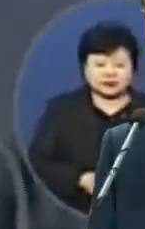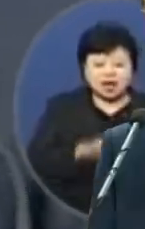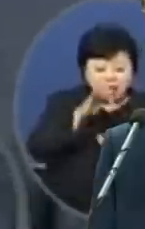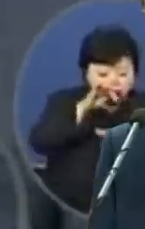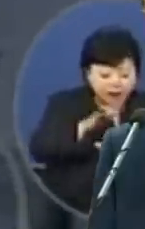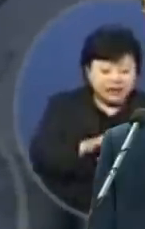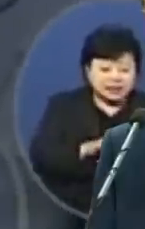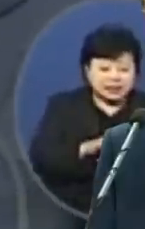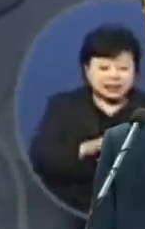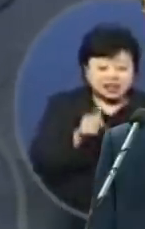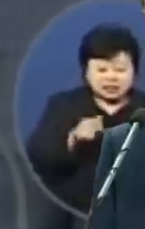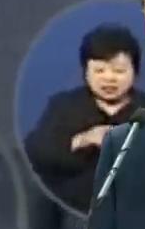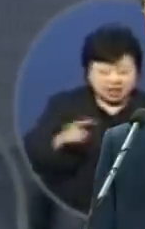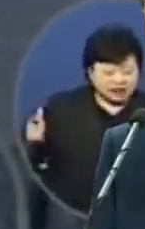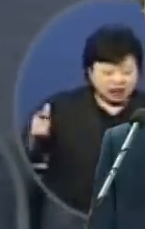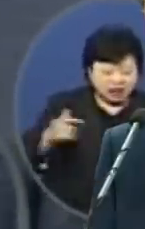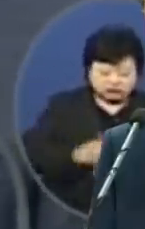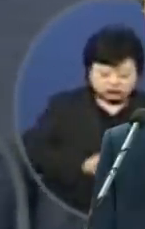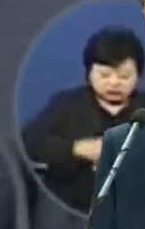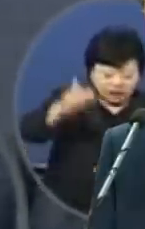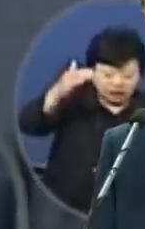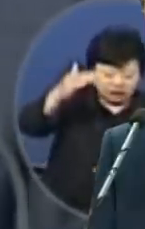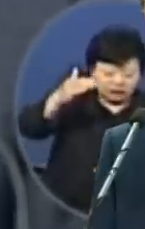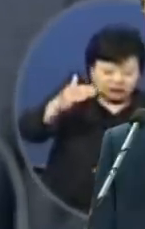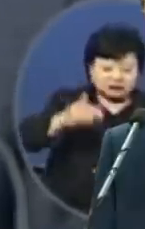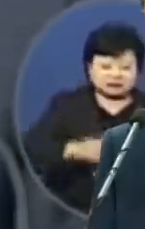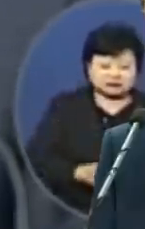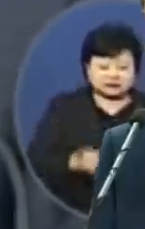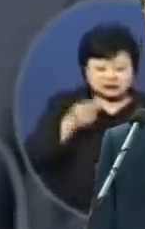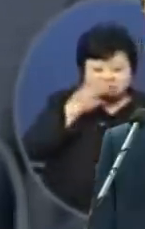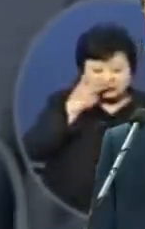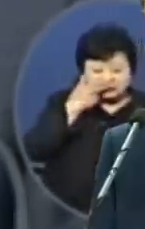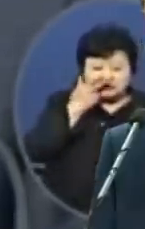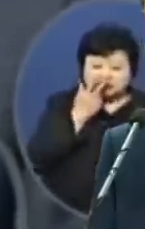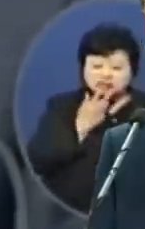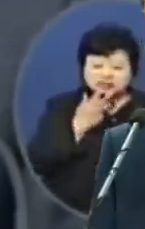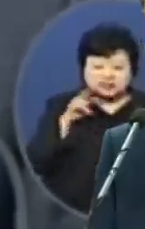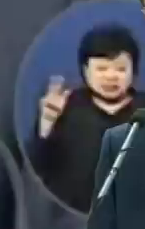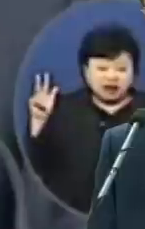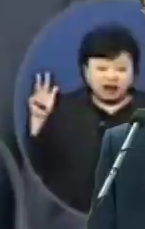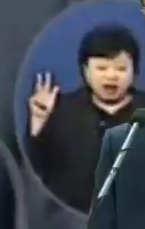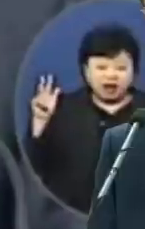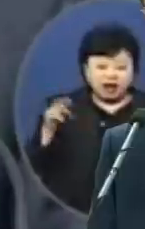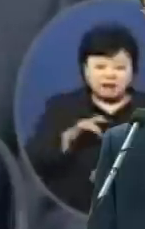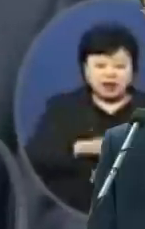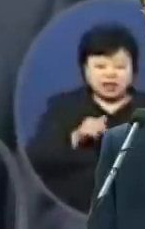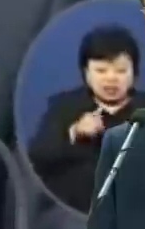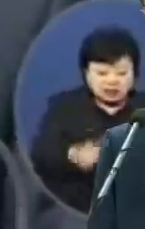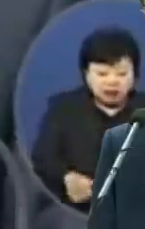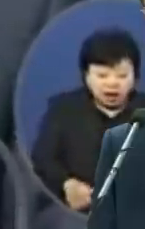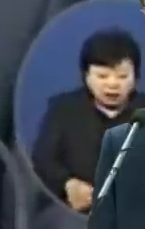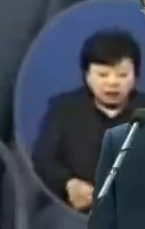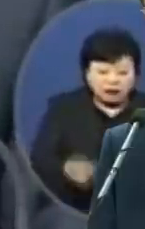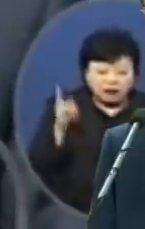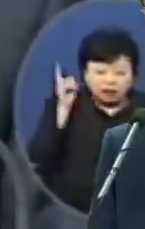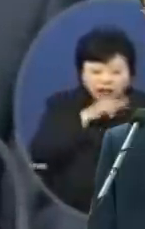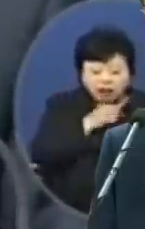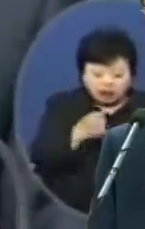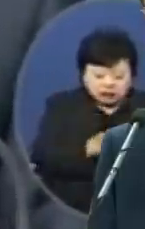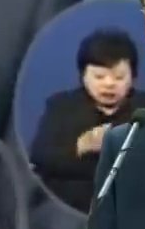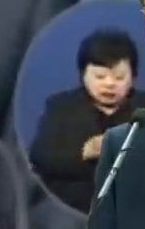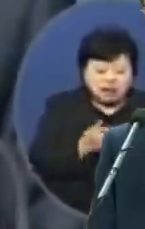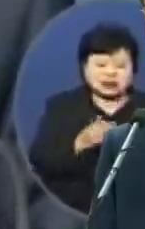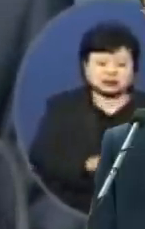마귀에 절하지 않겠다고 말한 것입니다. 히틀러도 마귀에게 절하고 흉악한 전쟁을